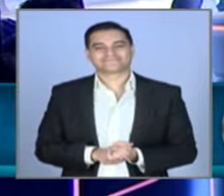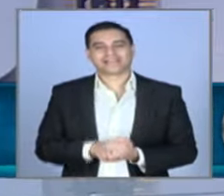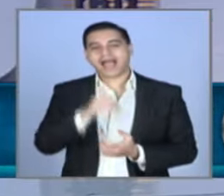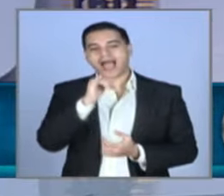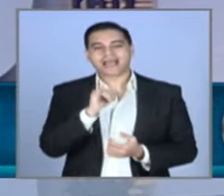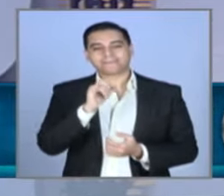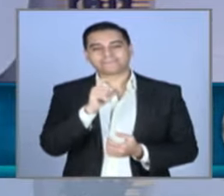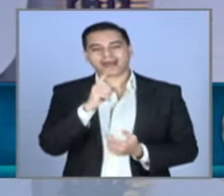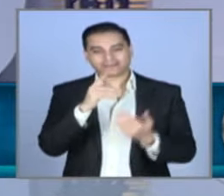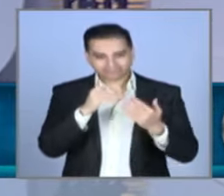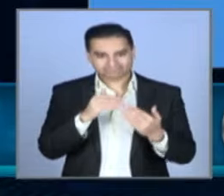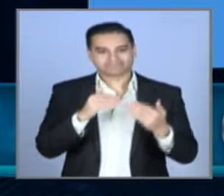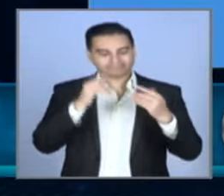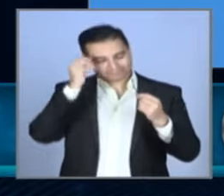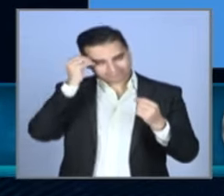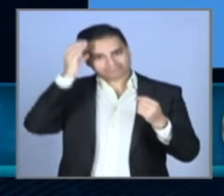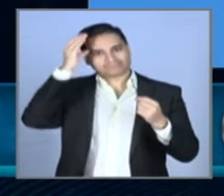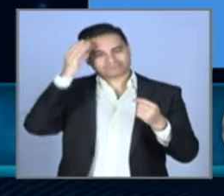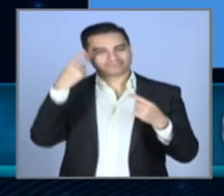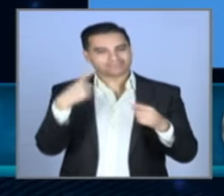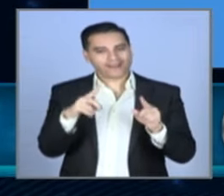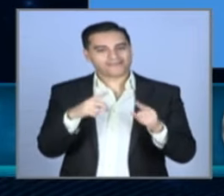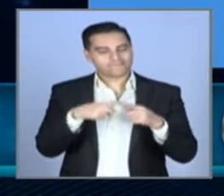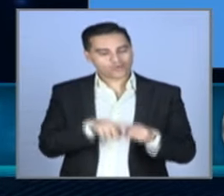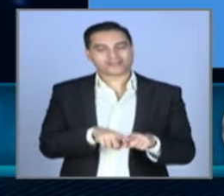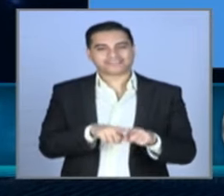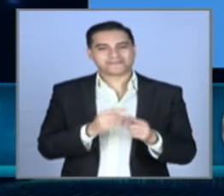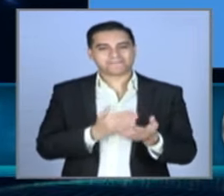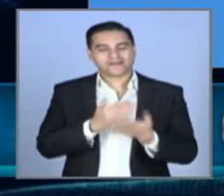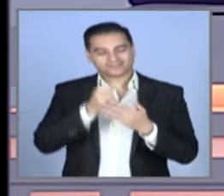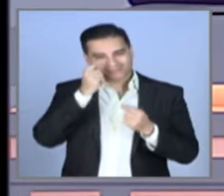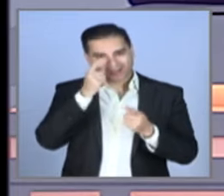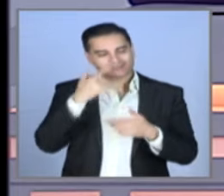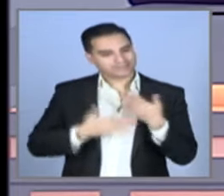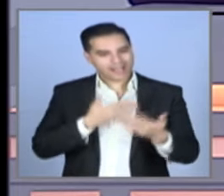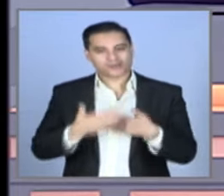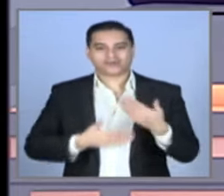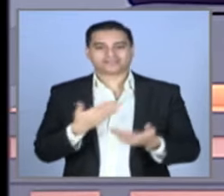أيمن رجع لمستواه المعهود بعد الفقرة الأولى. أيوة كده أيمن، ما شاء الله.